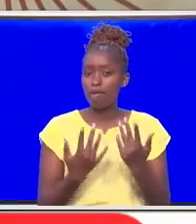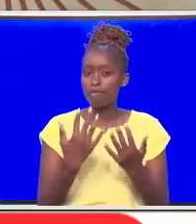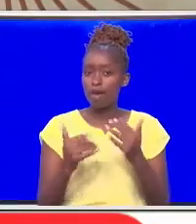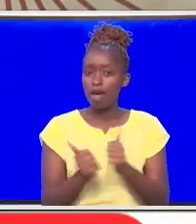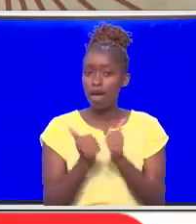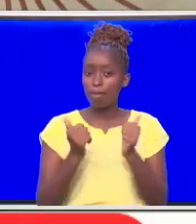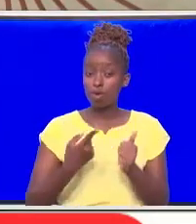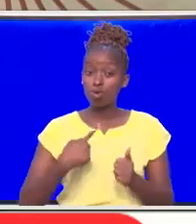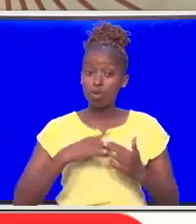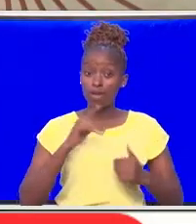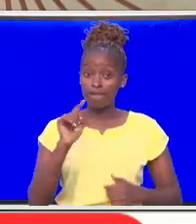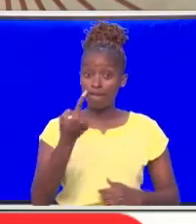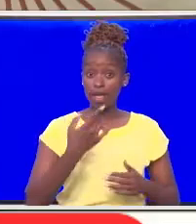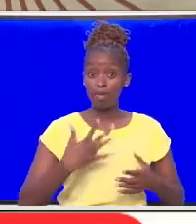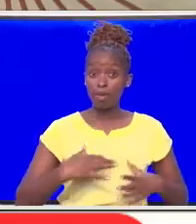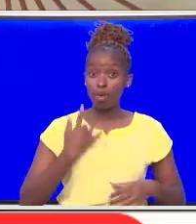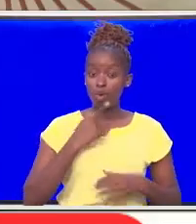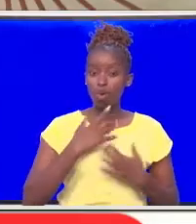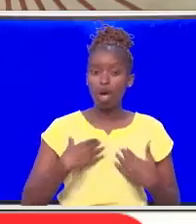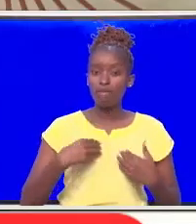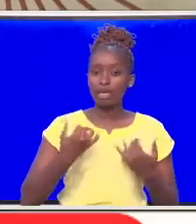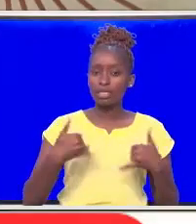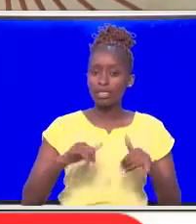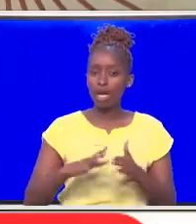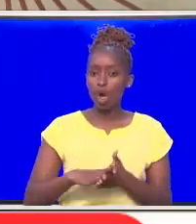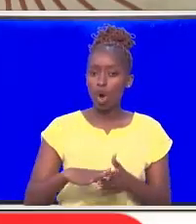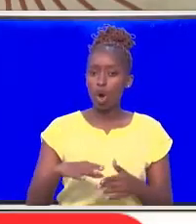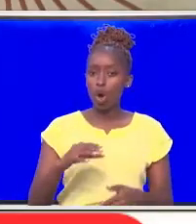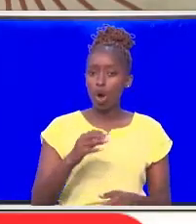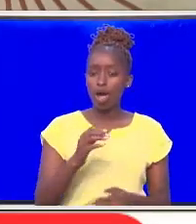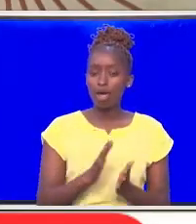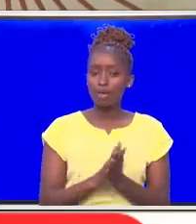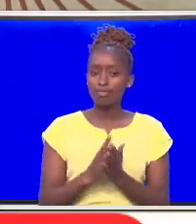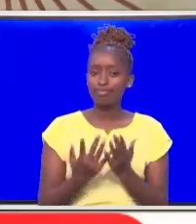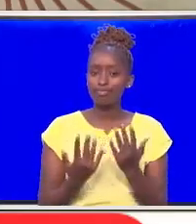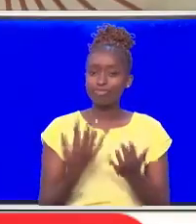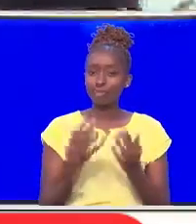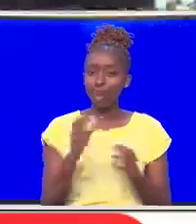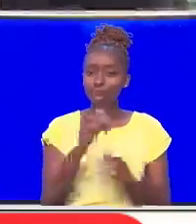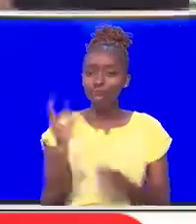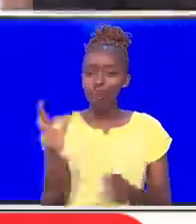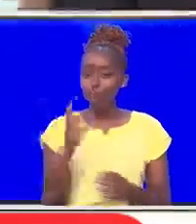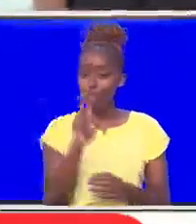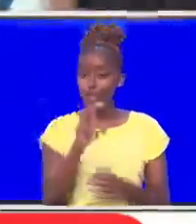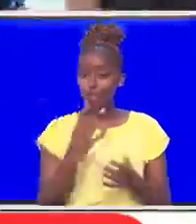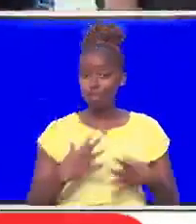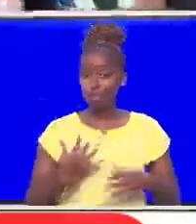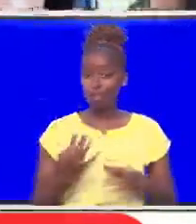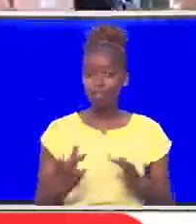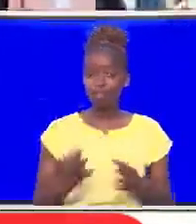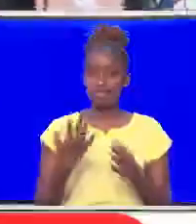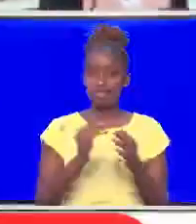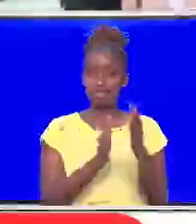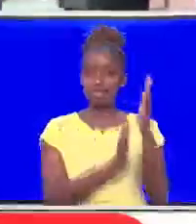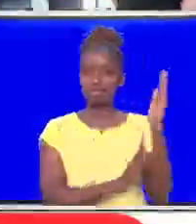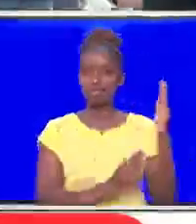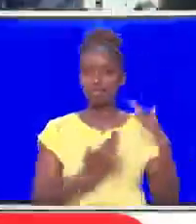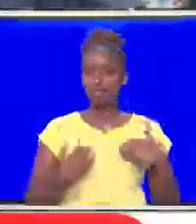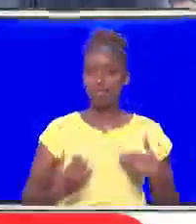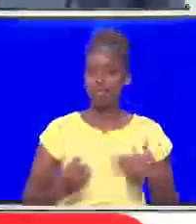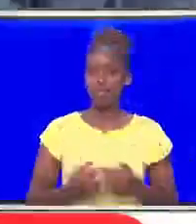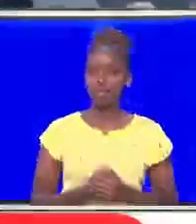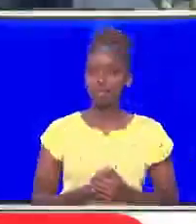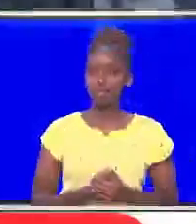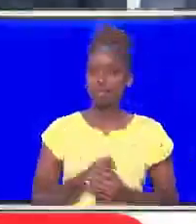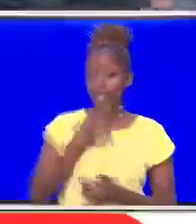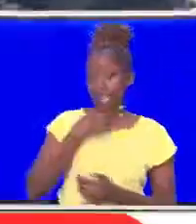ndio tutakuwa kwanza kuuzima, kungangana, kuona ya kwamba watu wamekuwa salama. Martin anatueleza kuwa licha ya kuhudumu kama